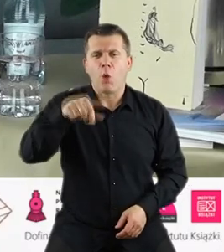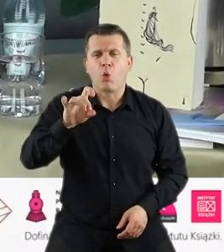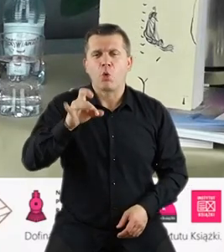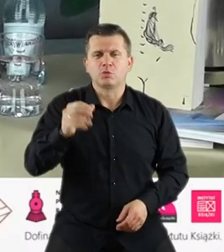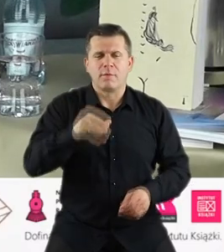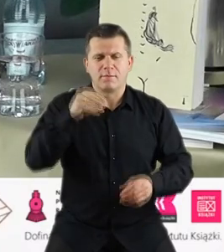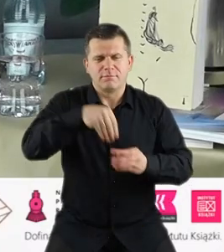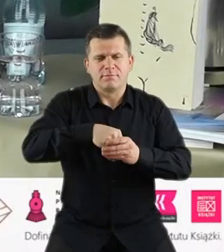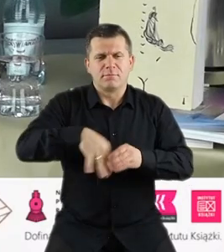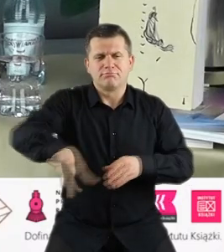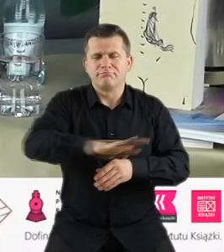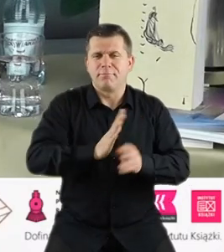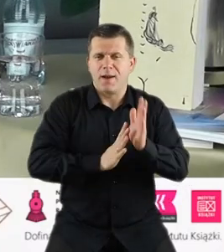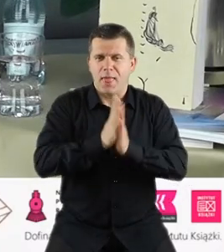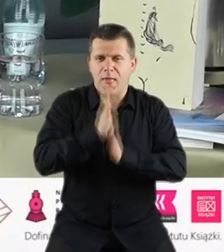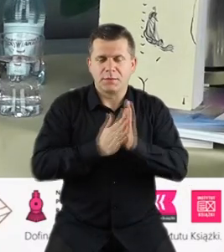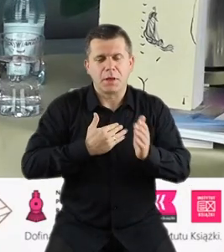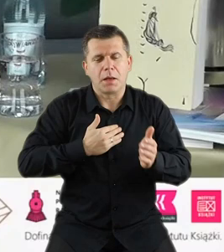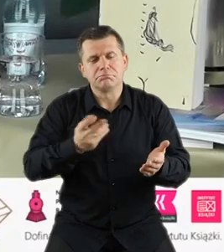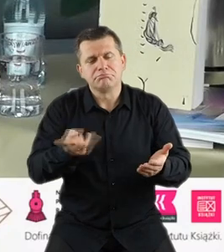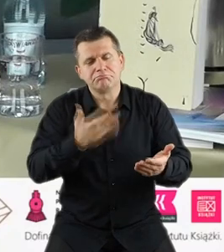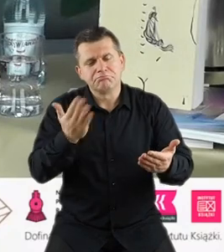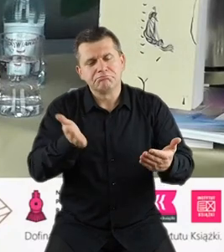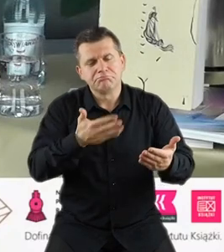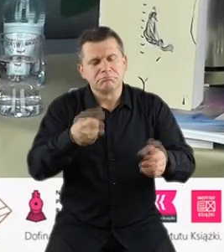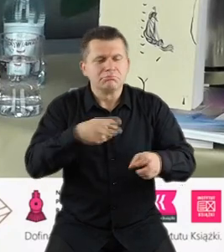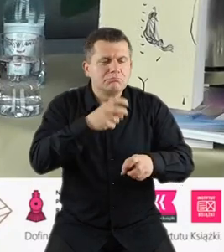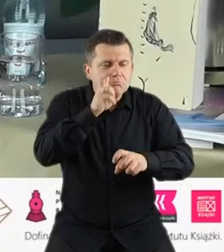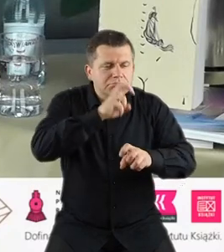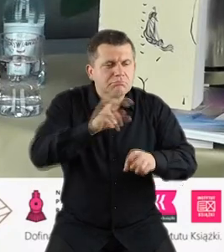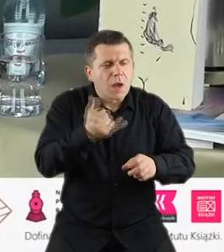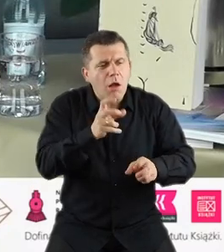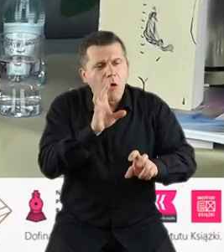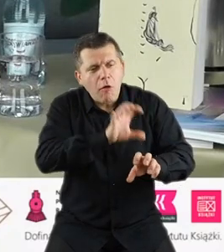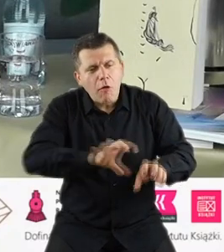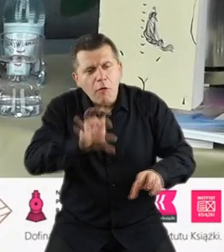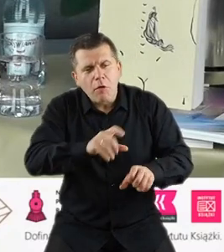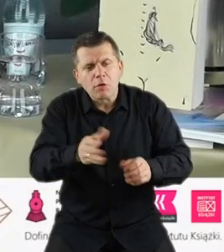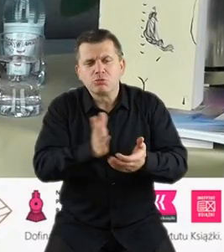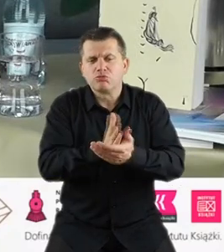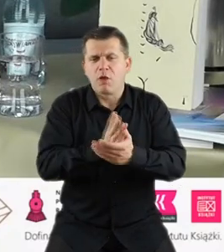sosnowym lesie. No i przeglądałam sobie właśnie średniowieczną mapę.